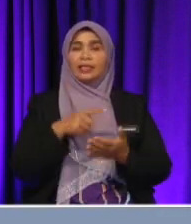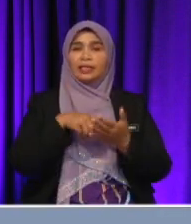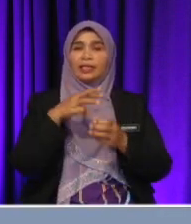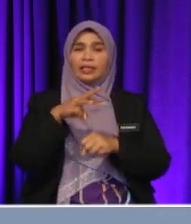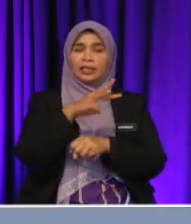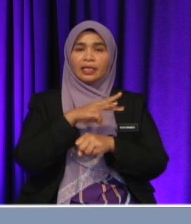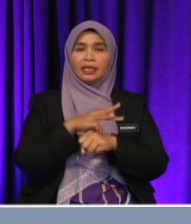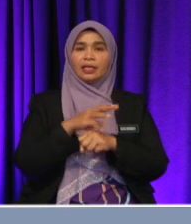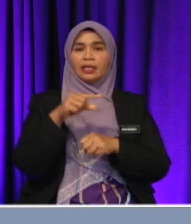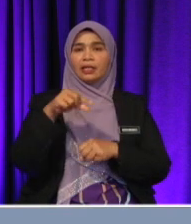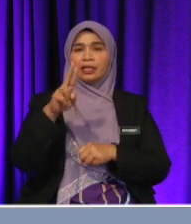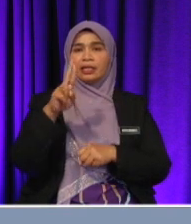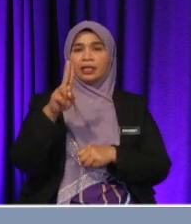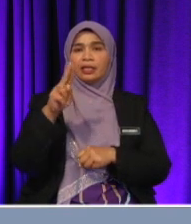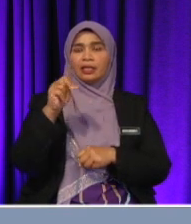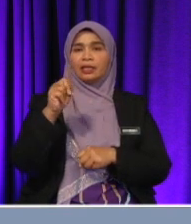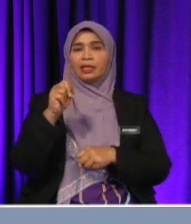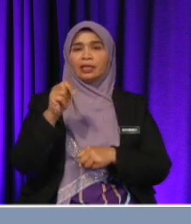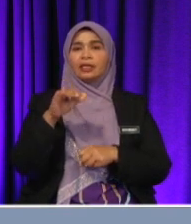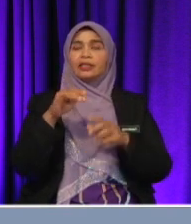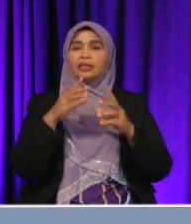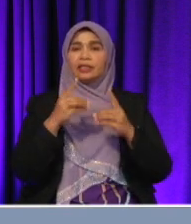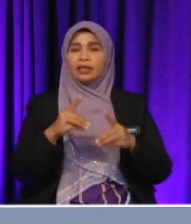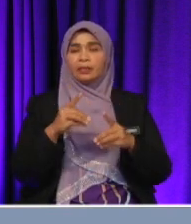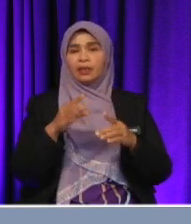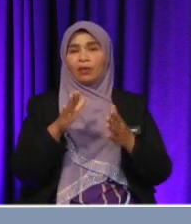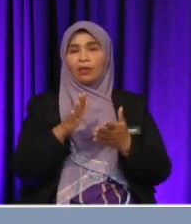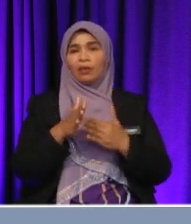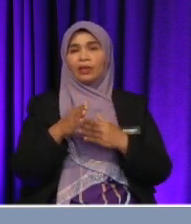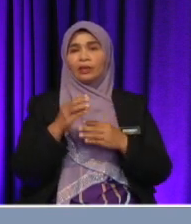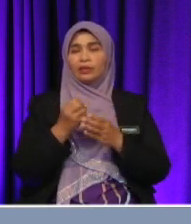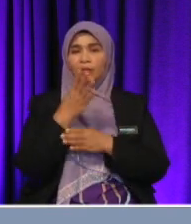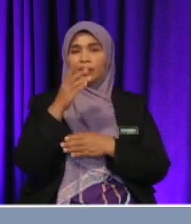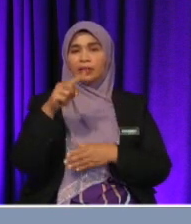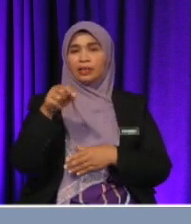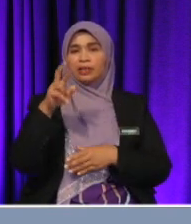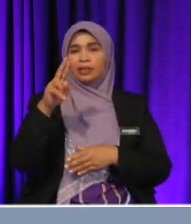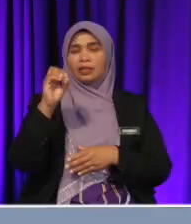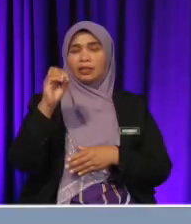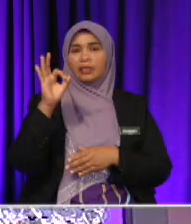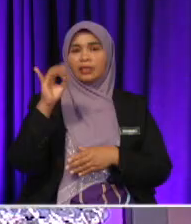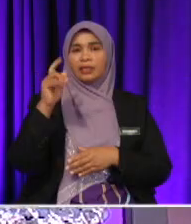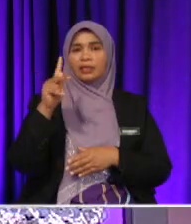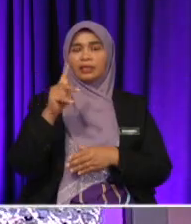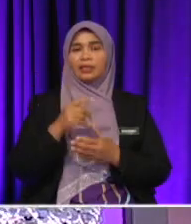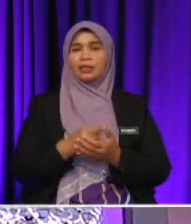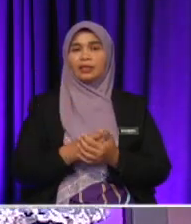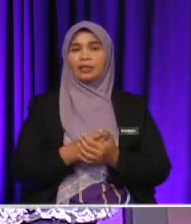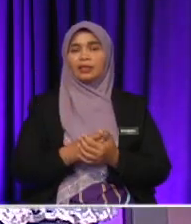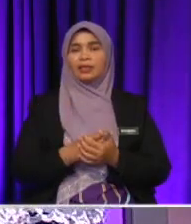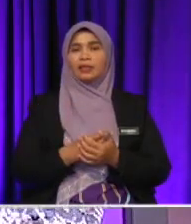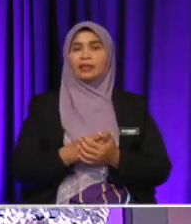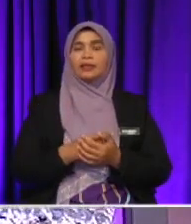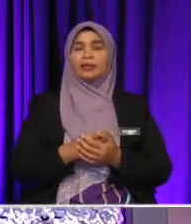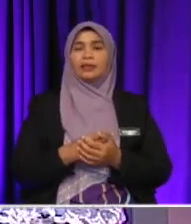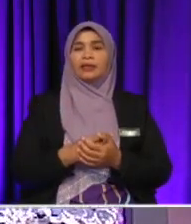gurun yang didiami oleh tumbuhan Zero V Oke untuk murid-murid yang selalu rasa macam keliru